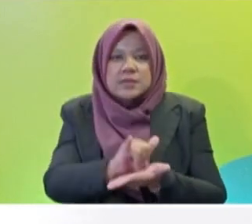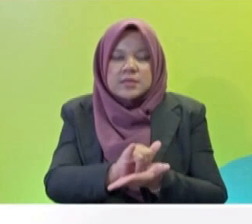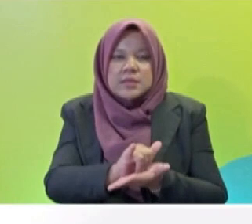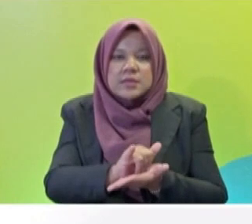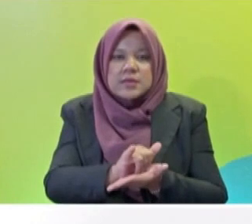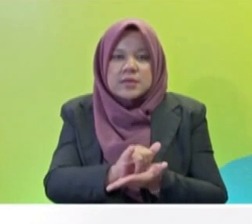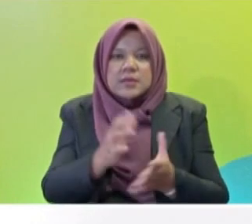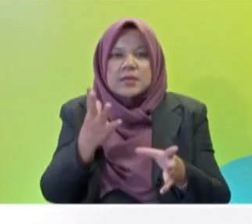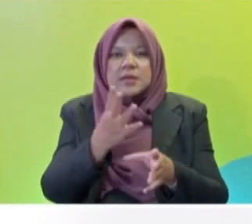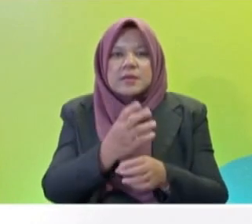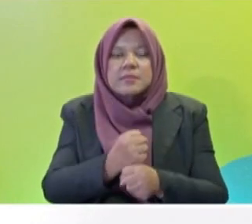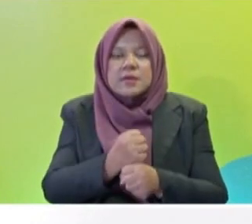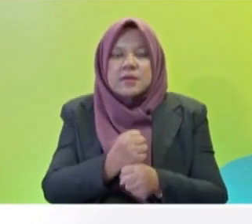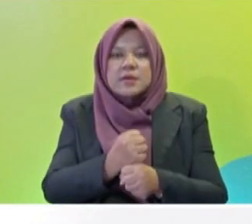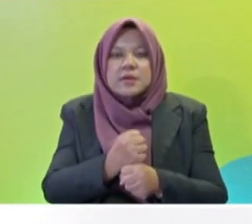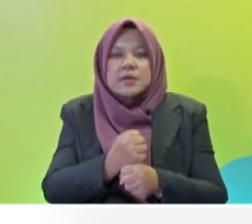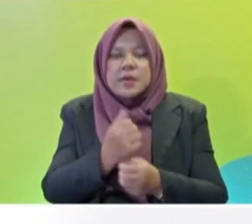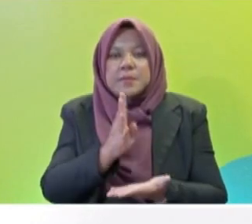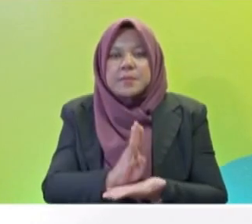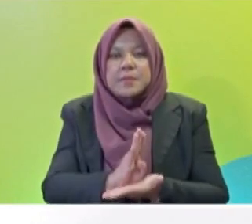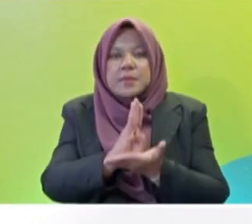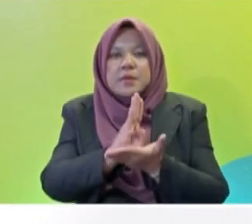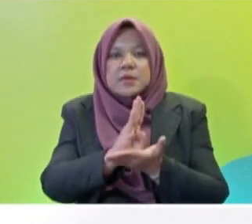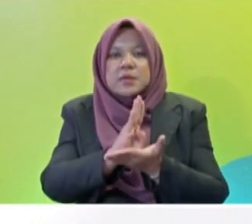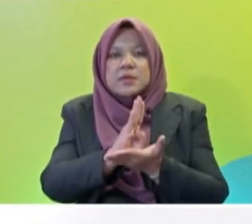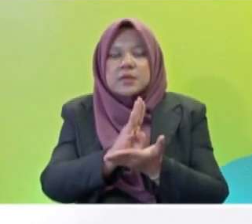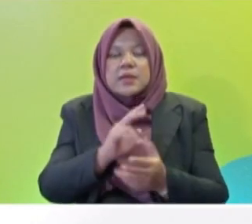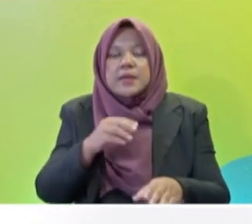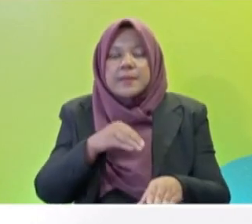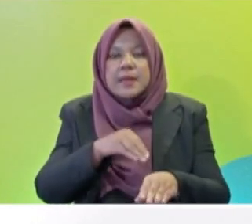dapat membantu saya ketika